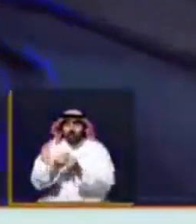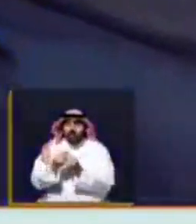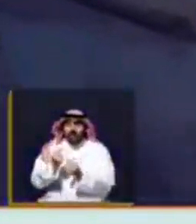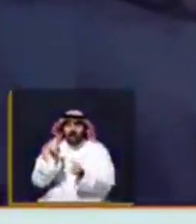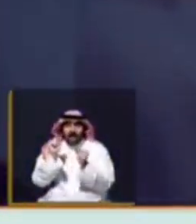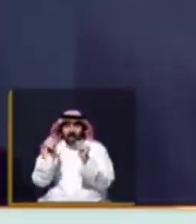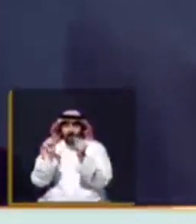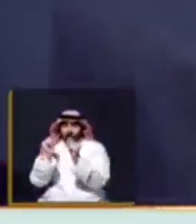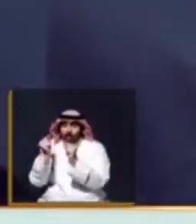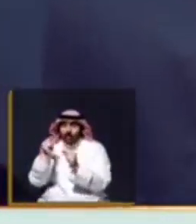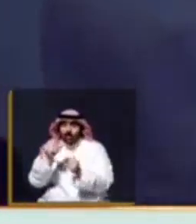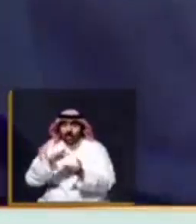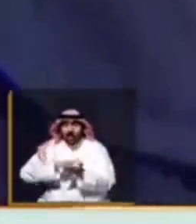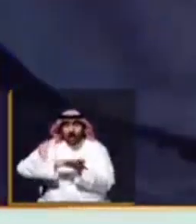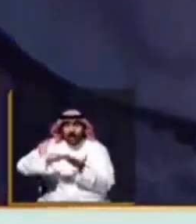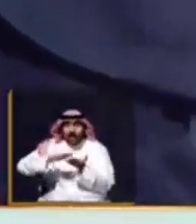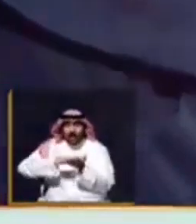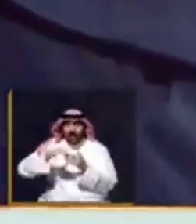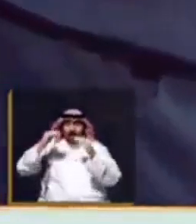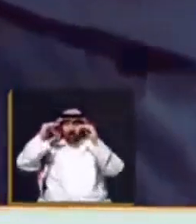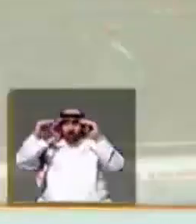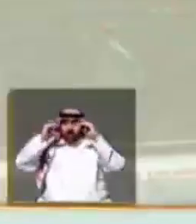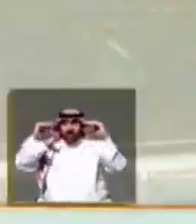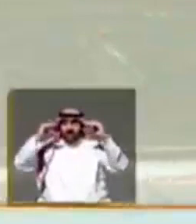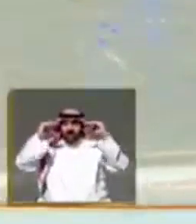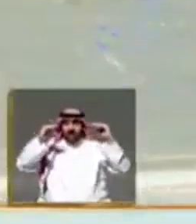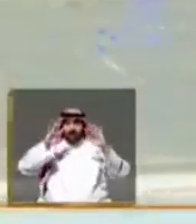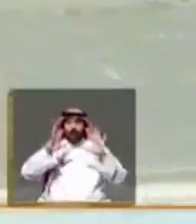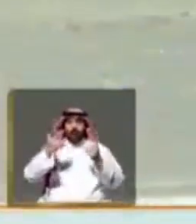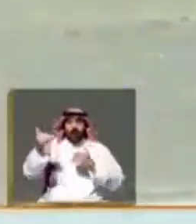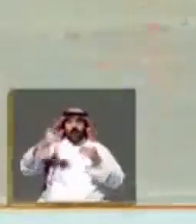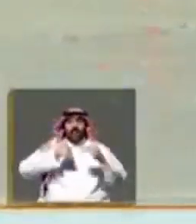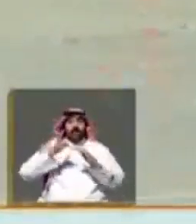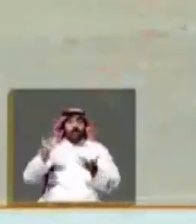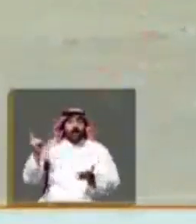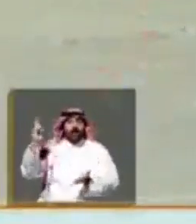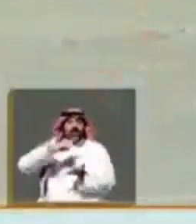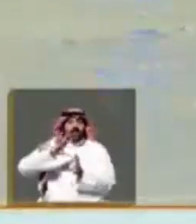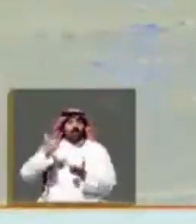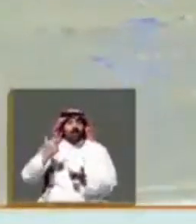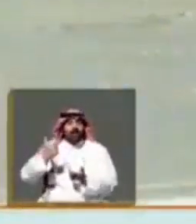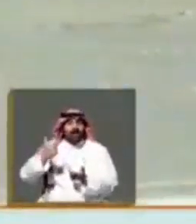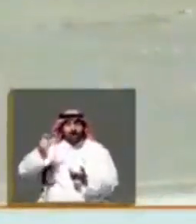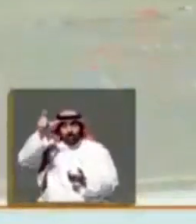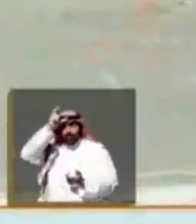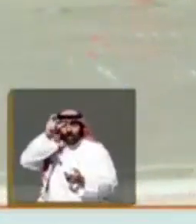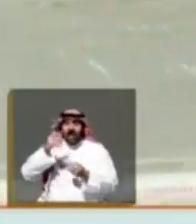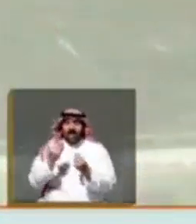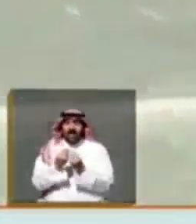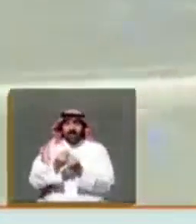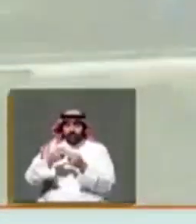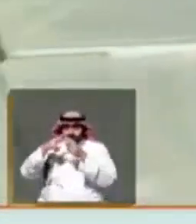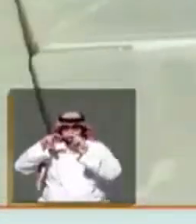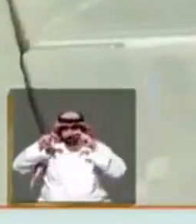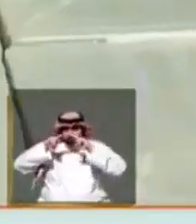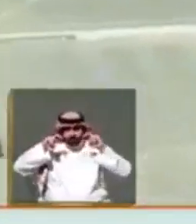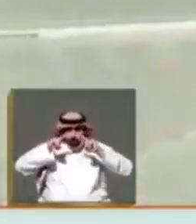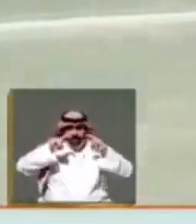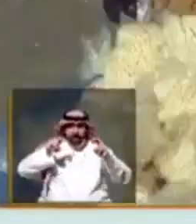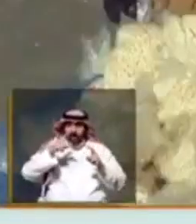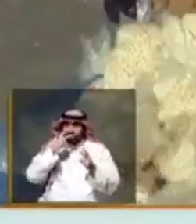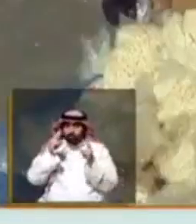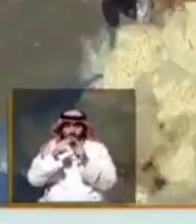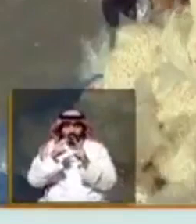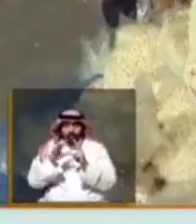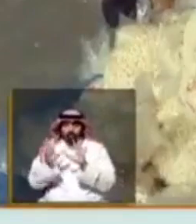عبارة عن ألواح من الأسقف المستعارة قادمة من تركيا. وأوضحت الجمارك أنه عند القيام بإجراءات التفتيش على